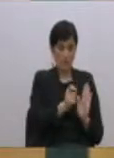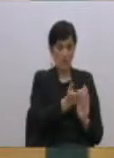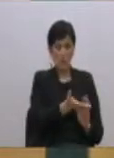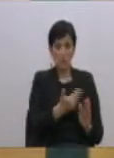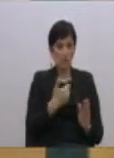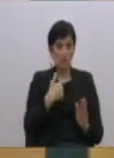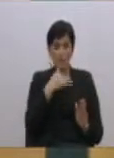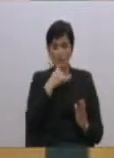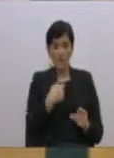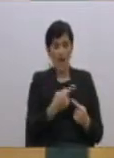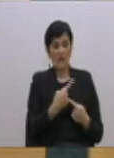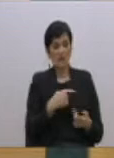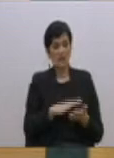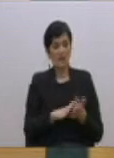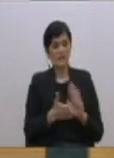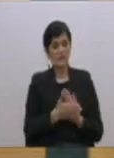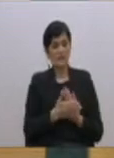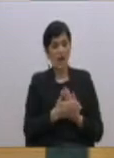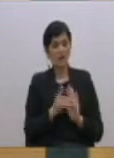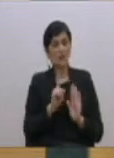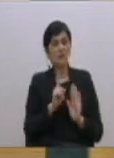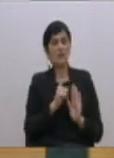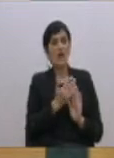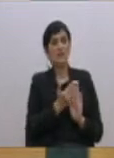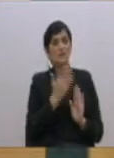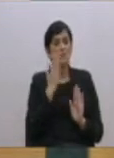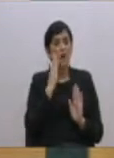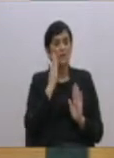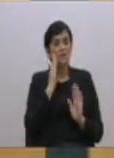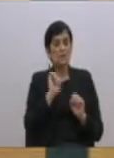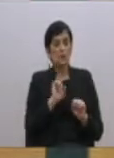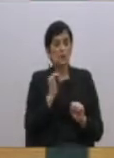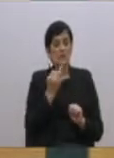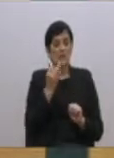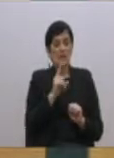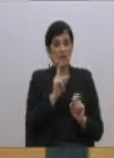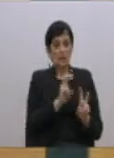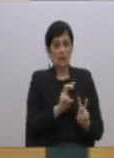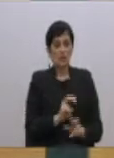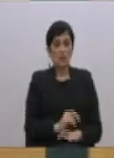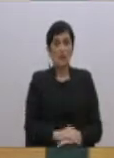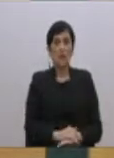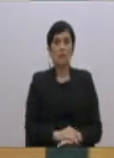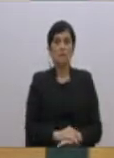ver tavxtebit ras nishnavs tkentvis martsajulebis interesi.